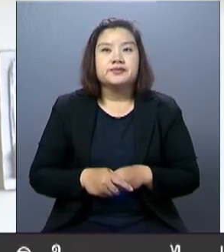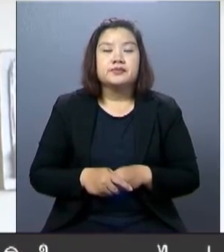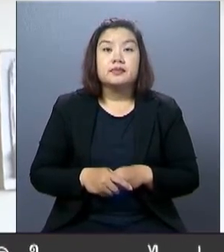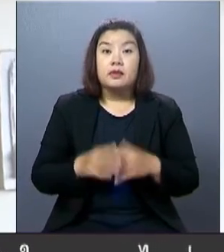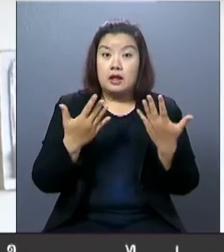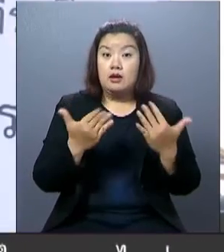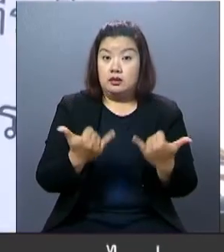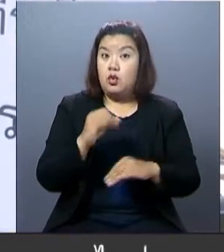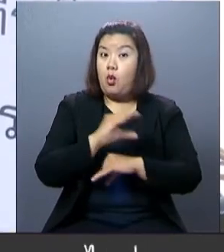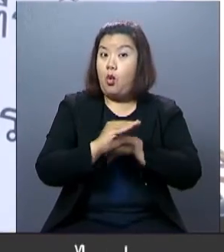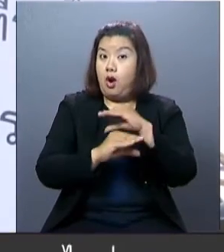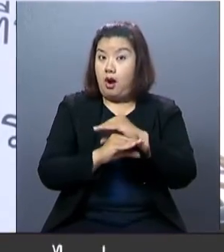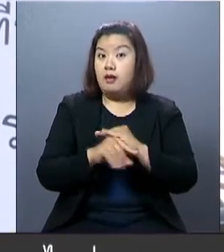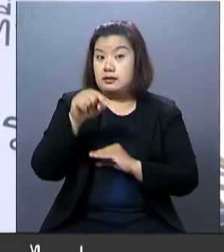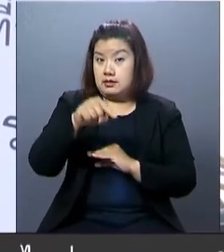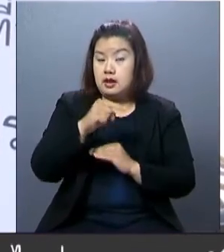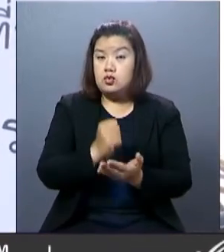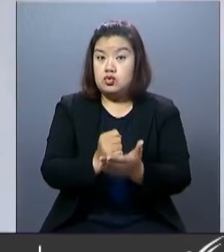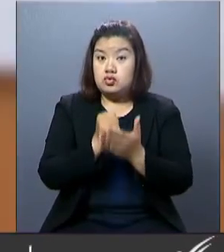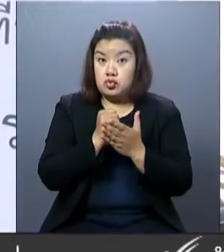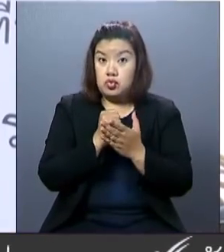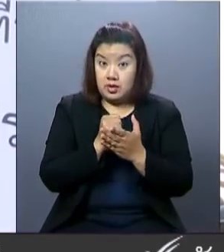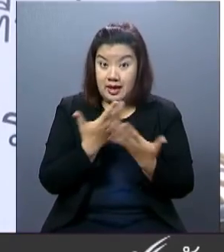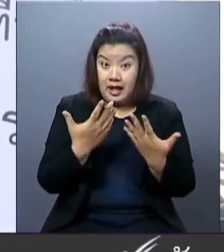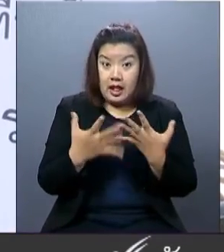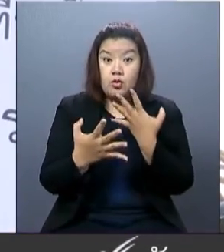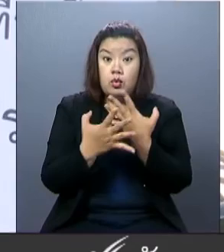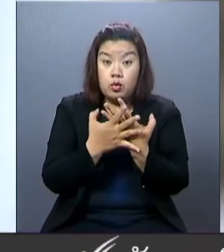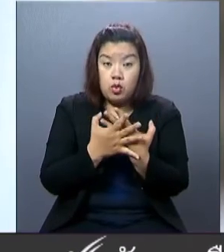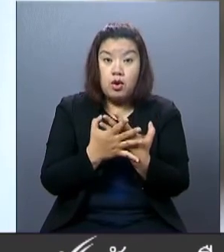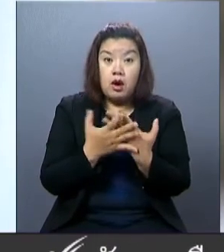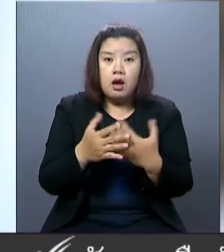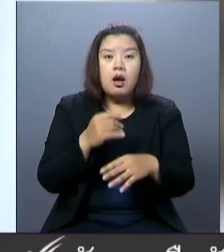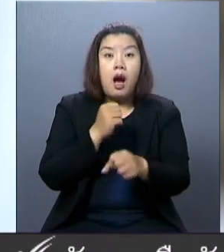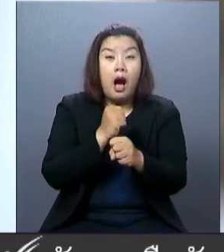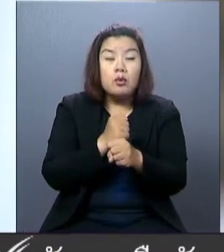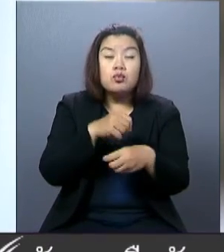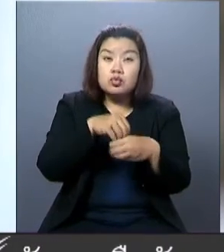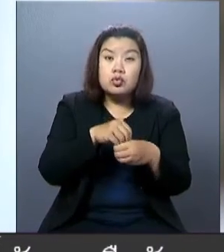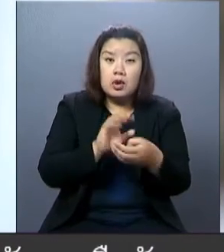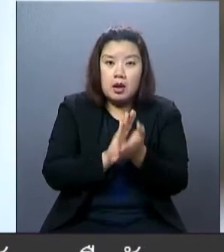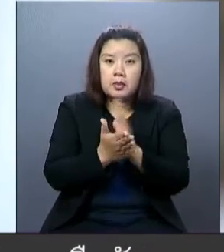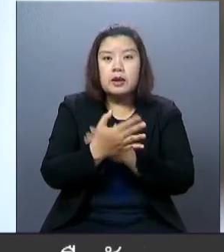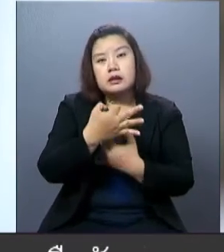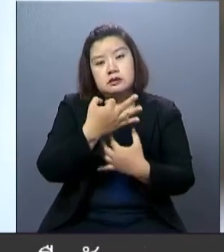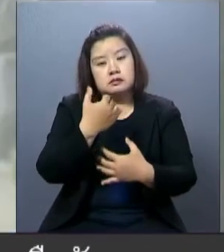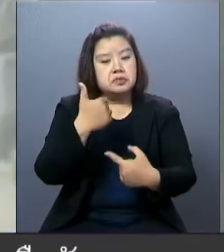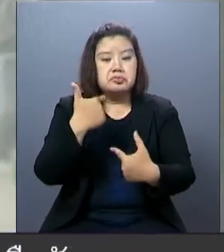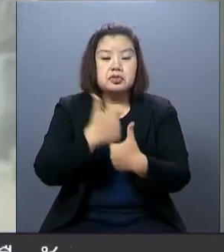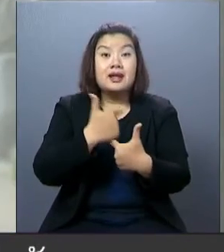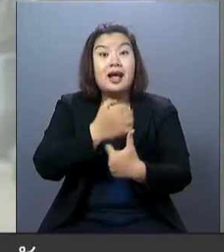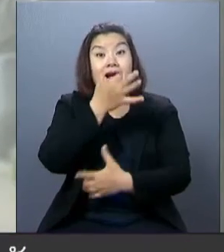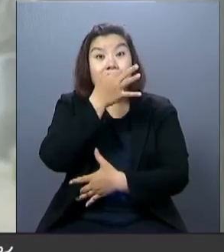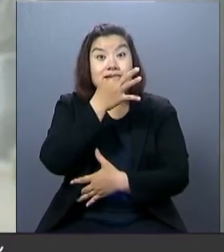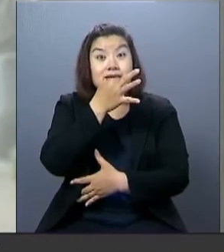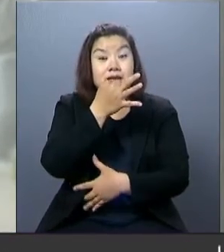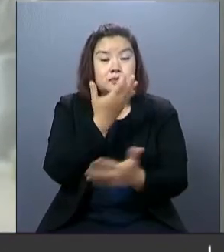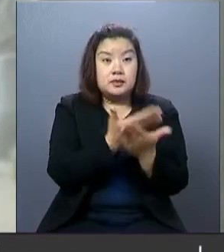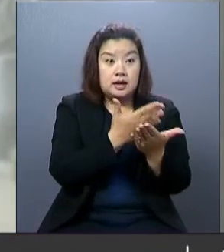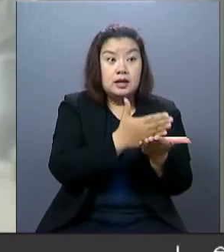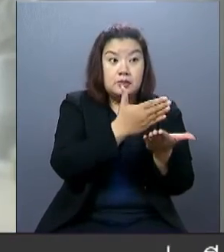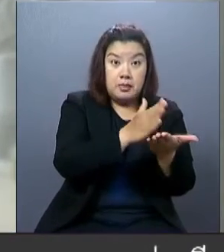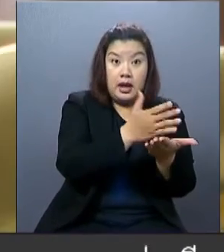การนี้นอกจากผู้ต้องขังจะมีฝีมือเลี้ยงตัวแล้วทุกครั้งที่ผลงานถูกจำหน่ายรายได้จะถูกนำเข้ากองทุนปั้นดินให้เป็นบุญเ